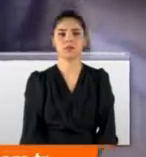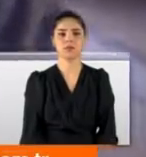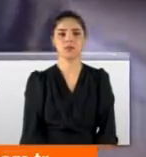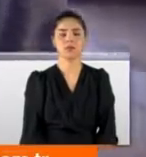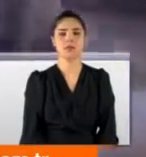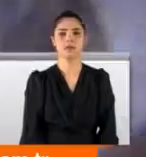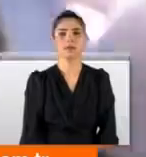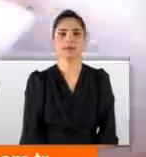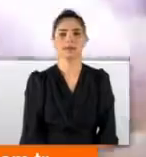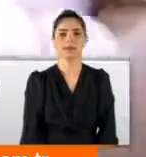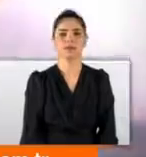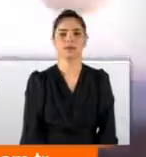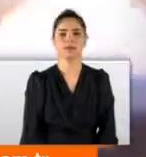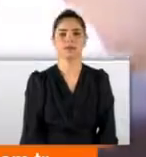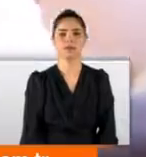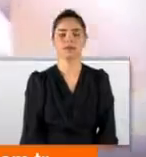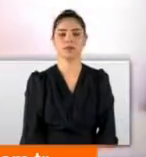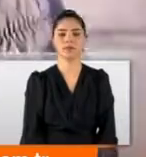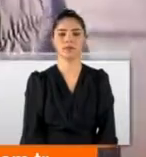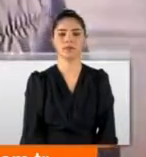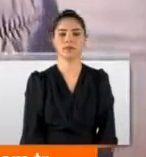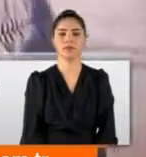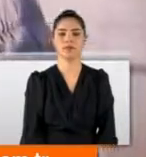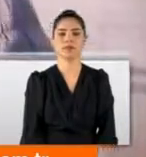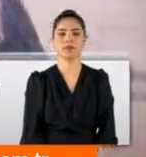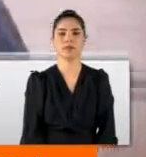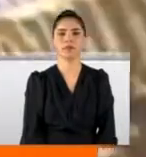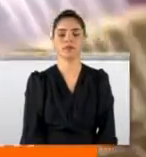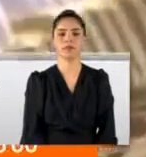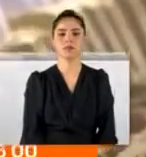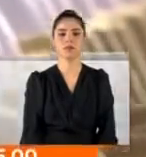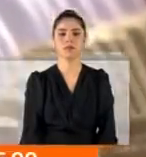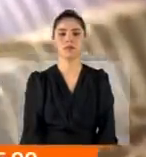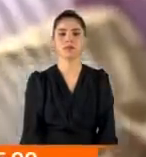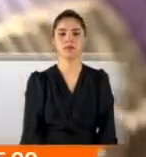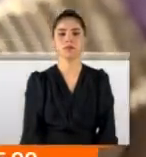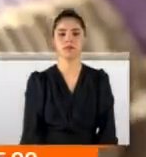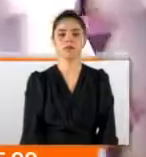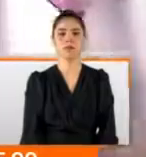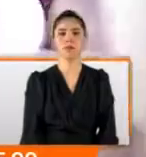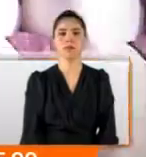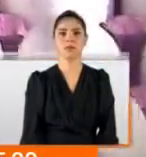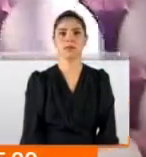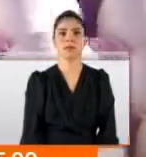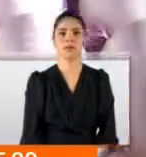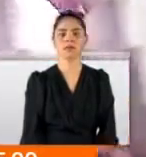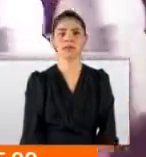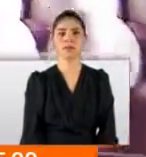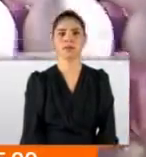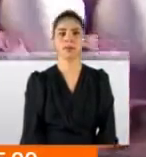Üzerinde yazıyor organik diye. Sırf onun için alıyoruz. Son kullanma tarihine bakıp alıyoruz yumurtaları. Numaraya da bakmıyoruz. Numaraya bakmıyoruz.